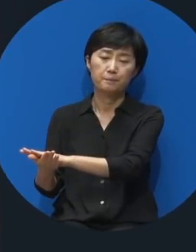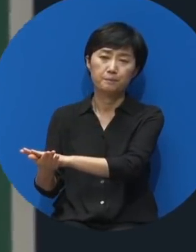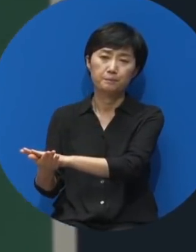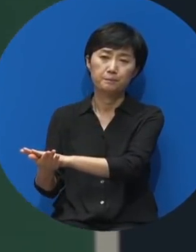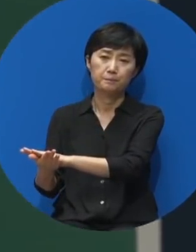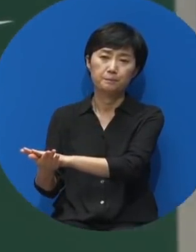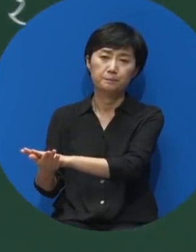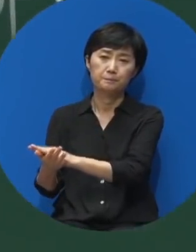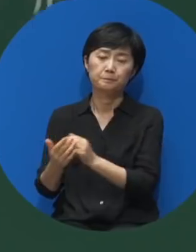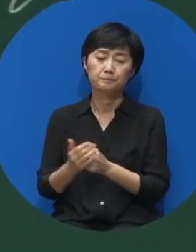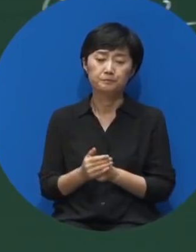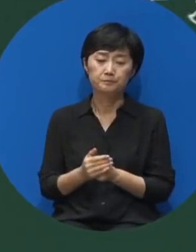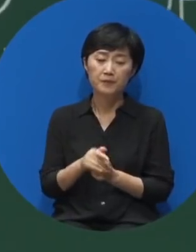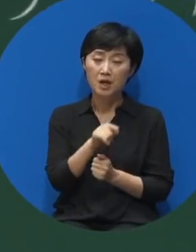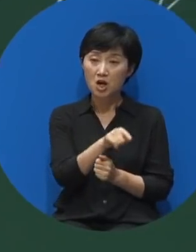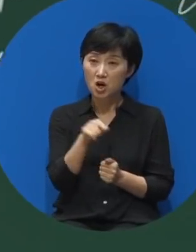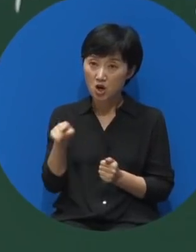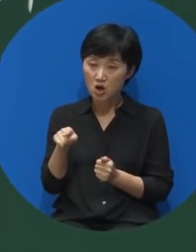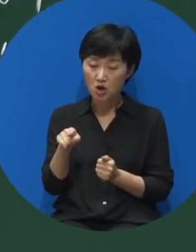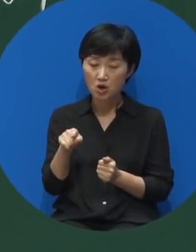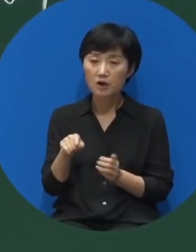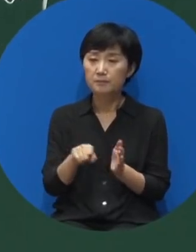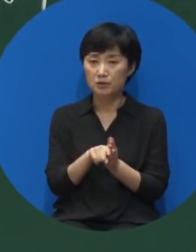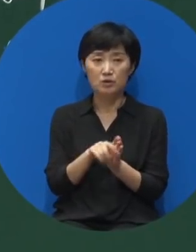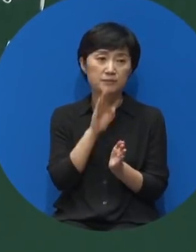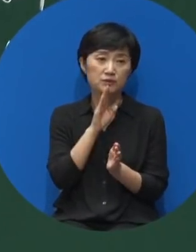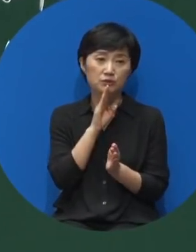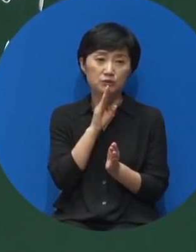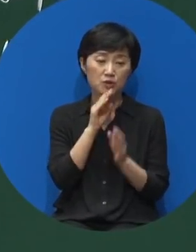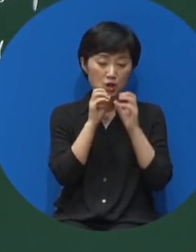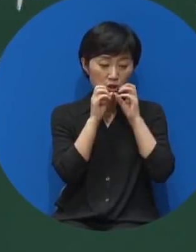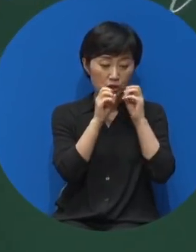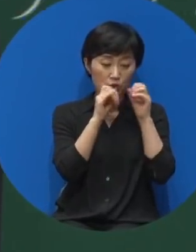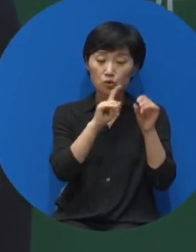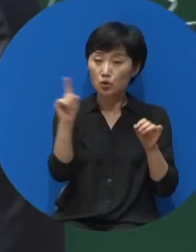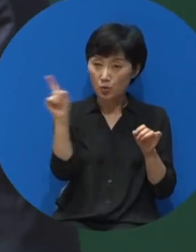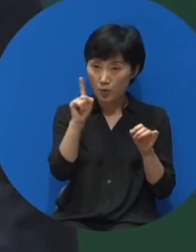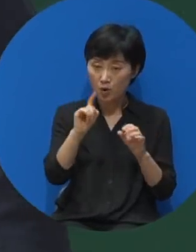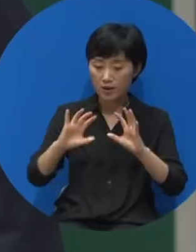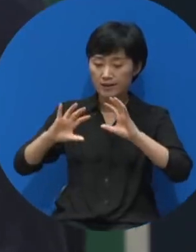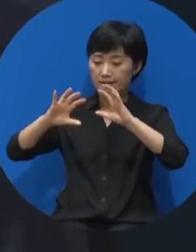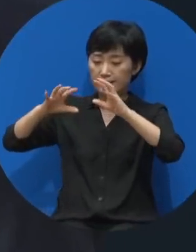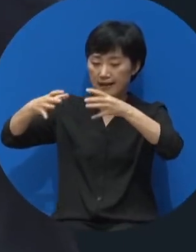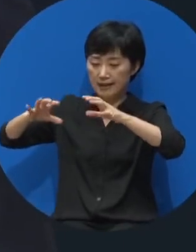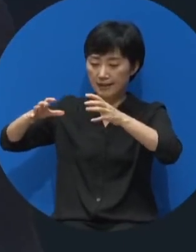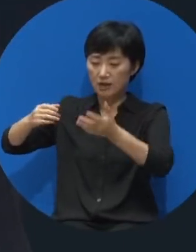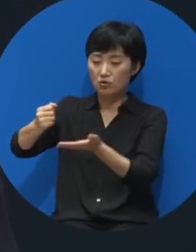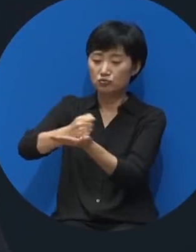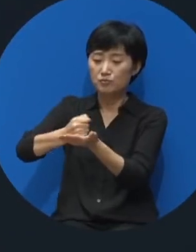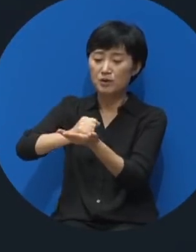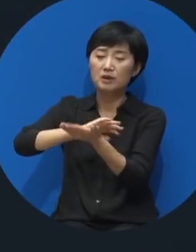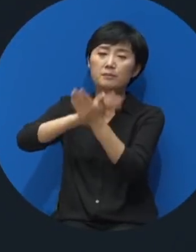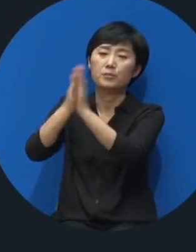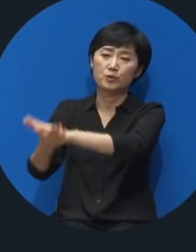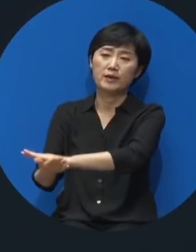传道是见证基督的福音，所以家门的命运会改变. 이걸 간증하는 겁니다. 전도는 심지어 나라의 운명이 바뀝니다.